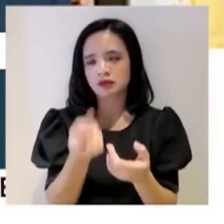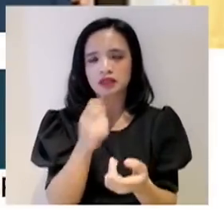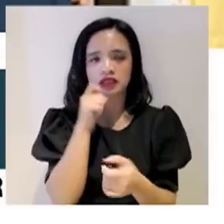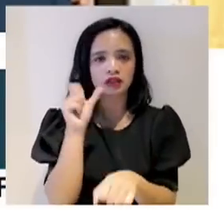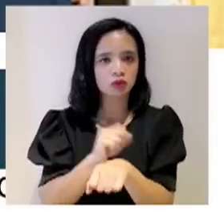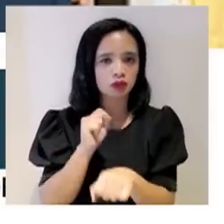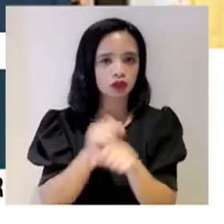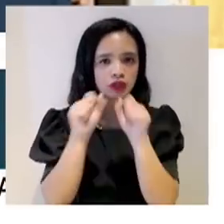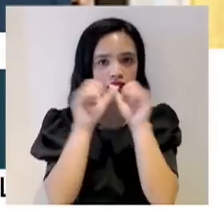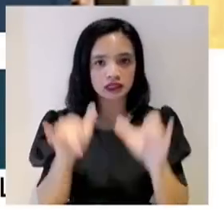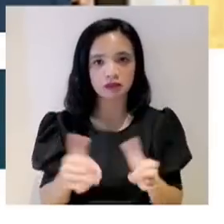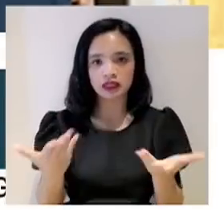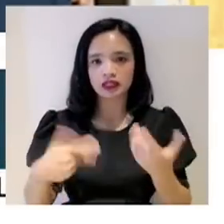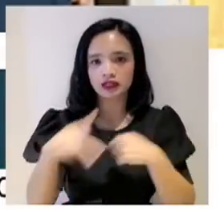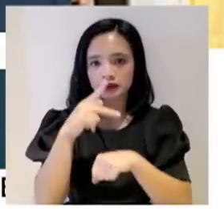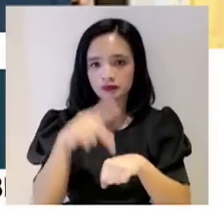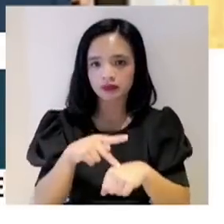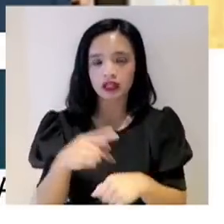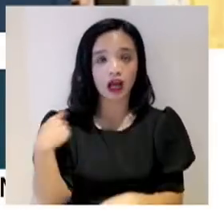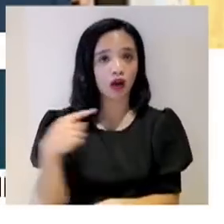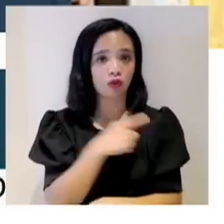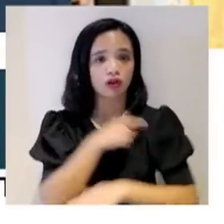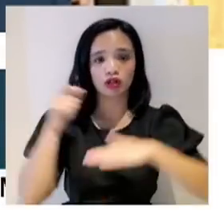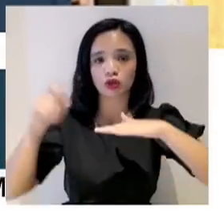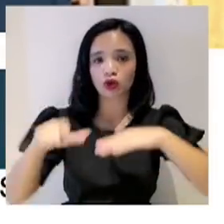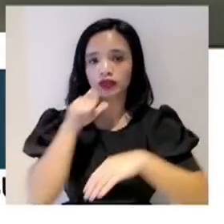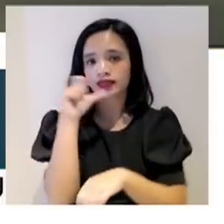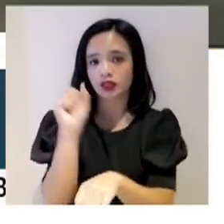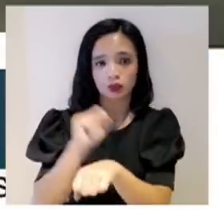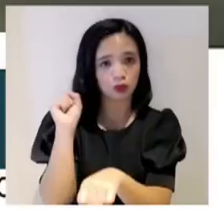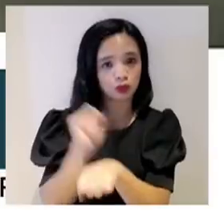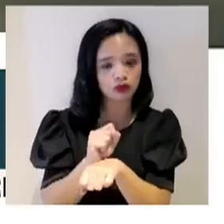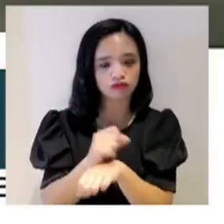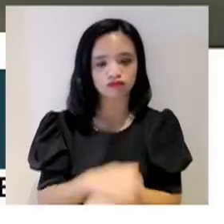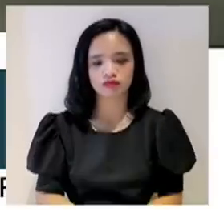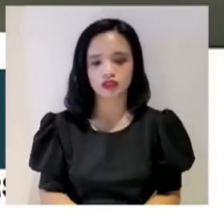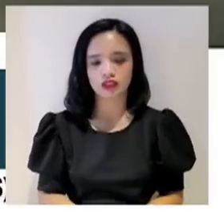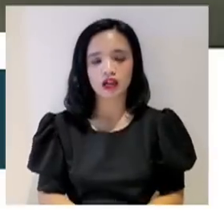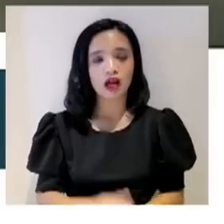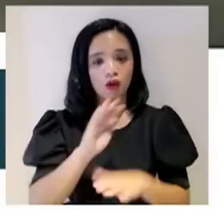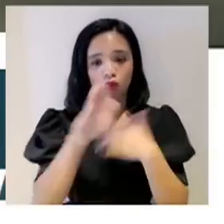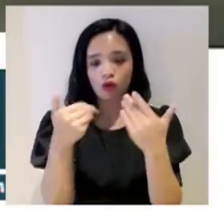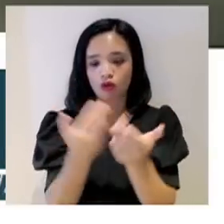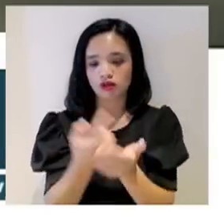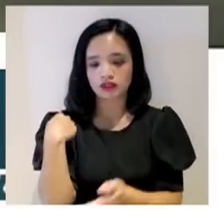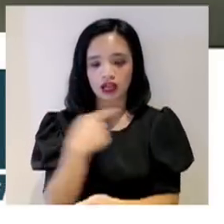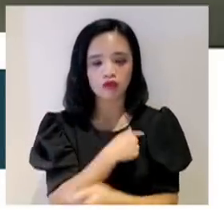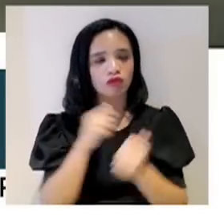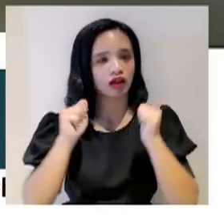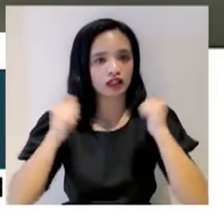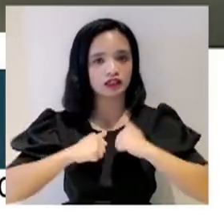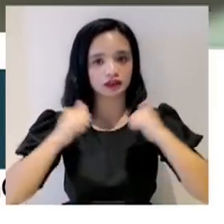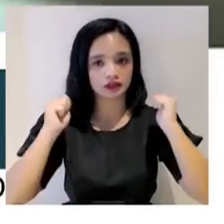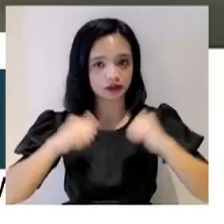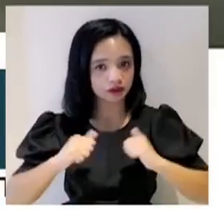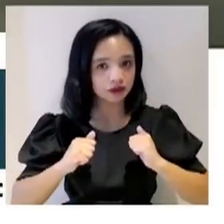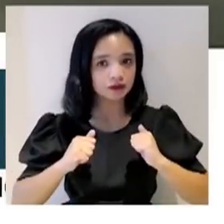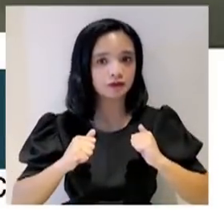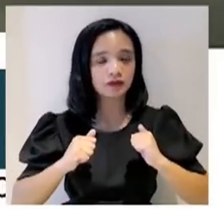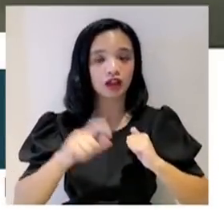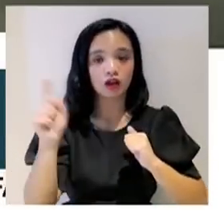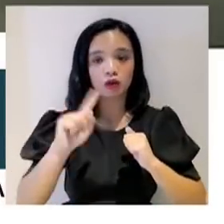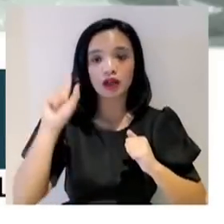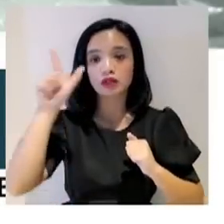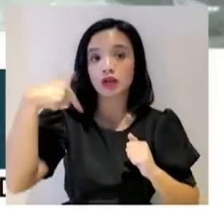na ang ating korte ay hindi gumagana. At lahat naman tayo sang-ayon na ang gobyerno natin,